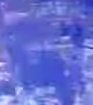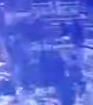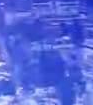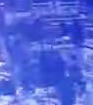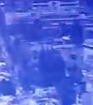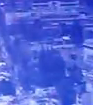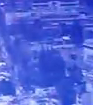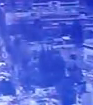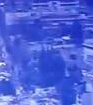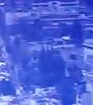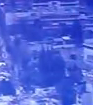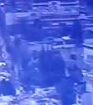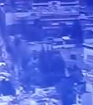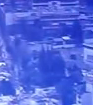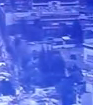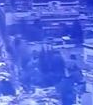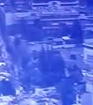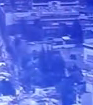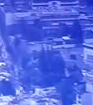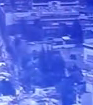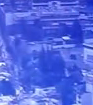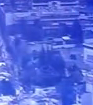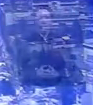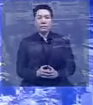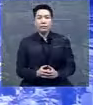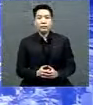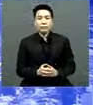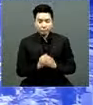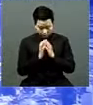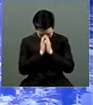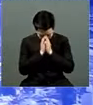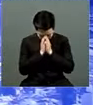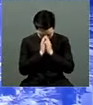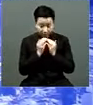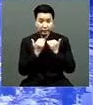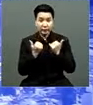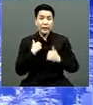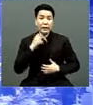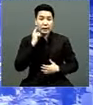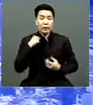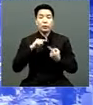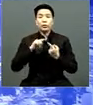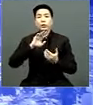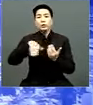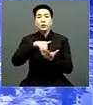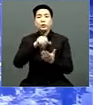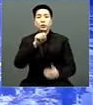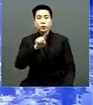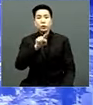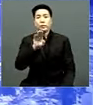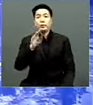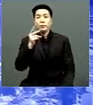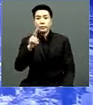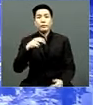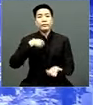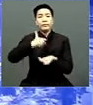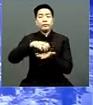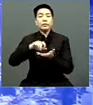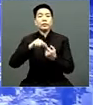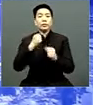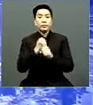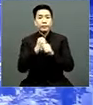ฉันคนไทย สวัสดีค่ะต้อนรับคุณผู้ชมเข้าสู่การแถลงข่าวนะคะจากศูนย์บริหารสถานการณ์โควิด-19 ที่ทำเ